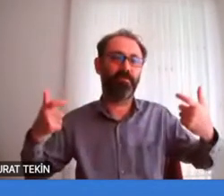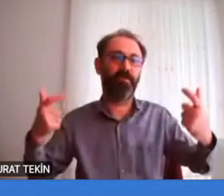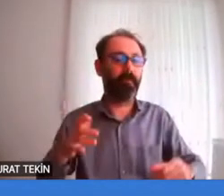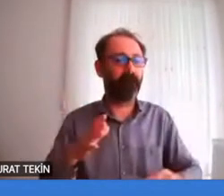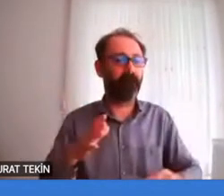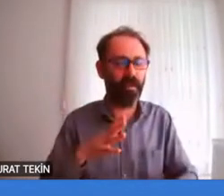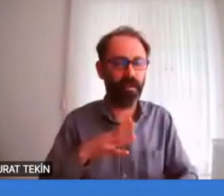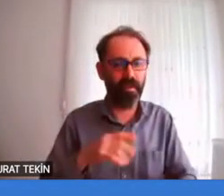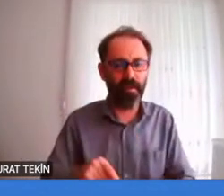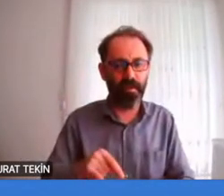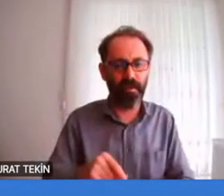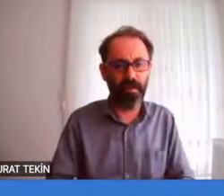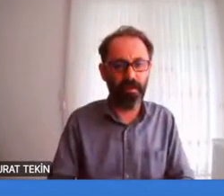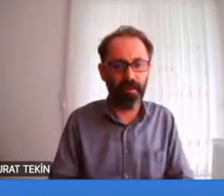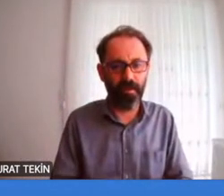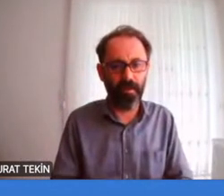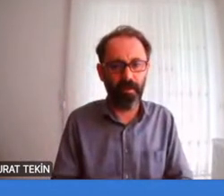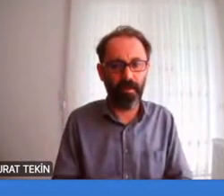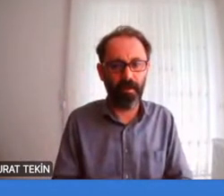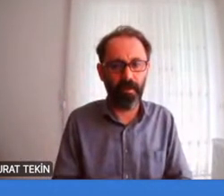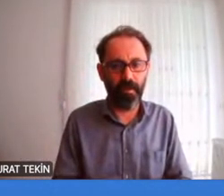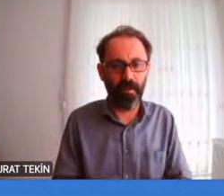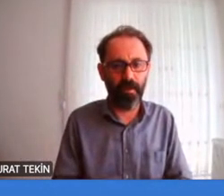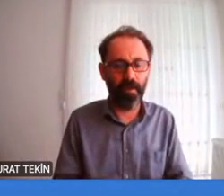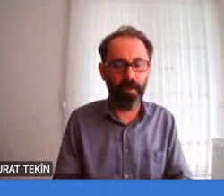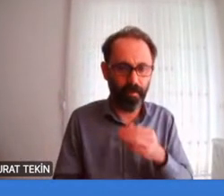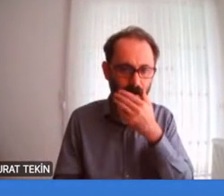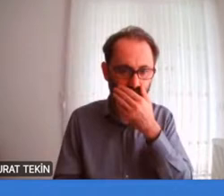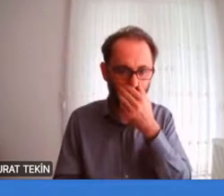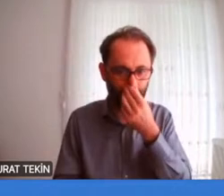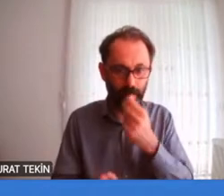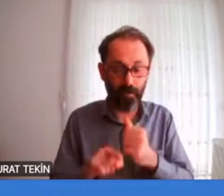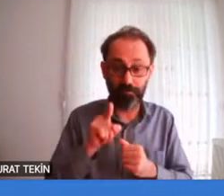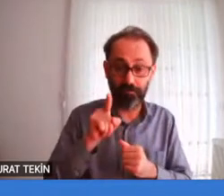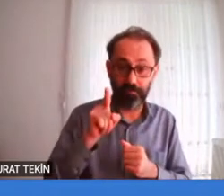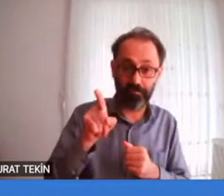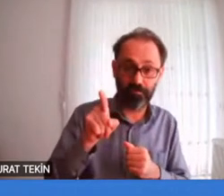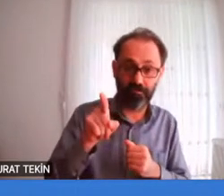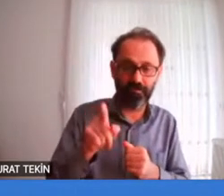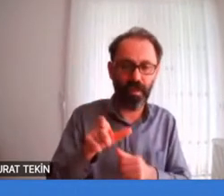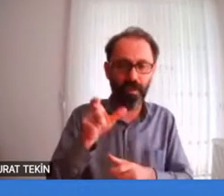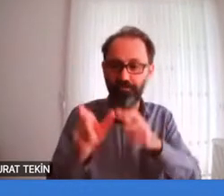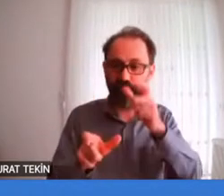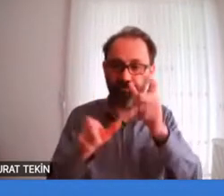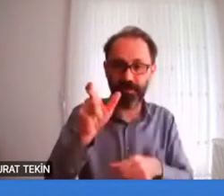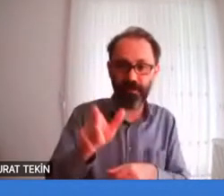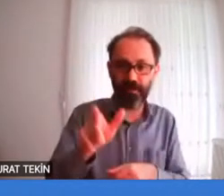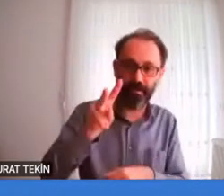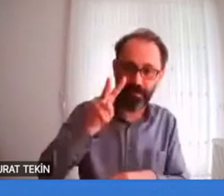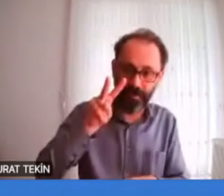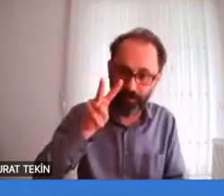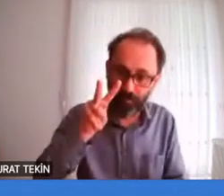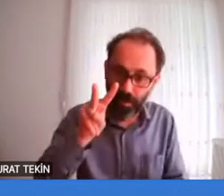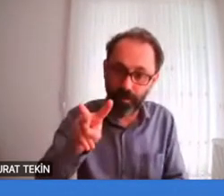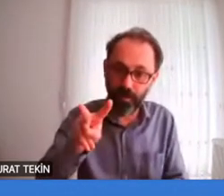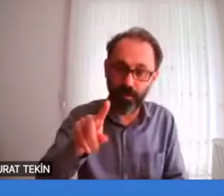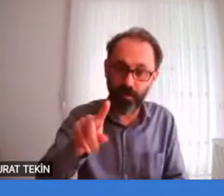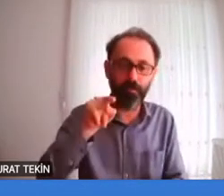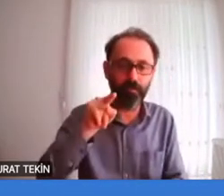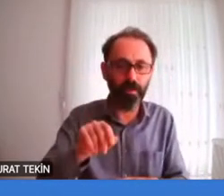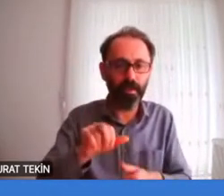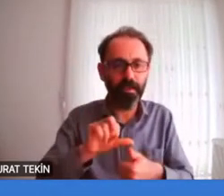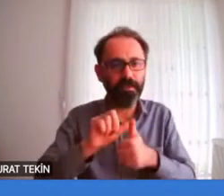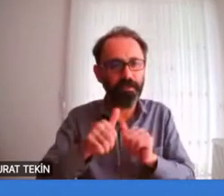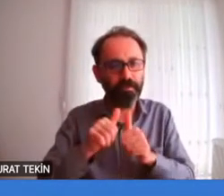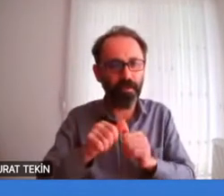artık işte bağımlı değilsiniz. Artık insanlar size bakıyor ne ürettiği diye. Ben bu başarıyı benzer bir başarı